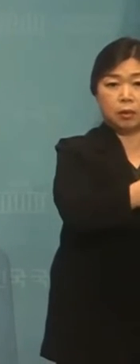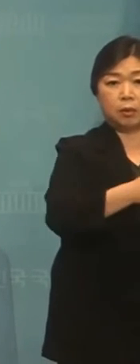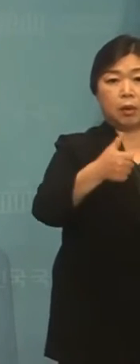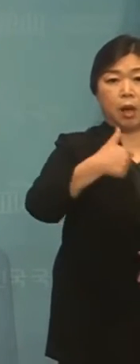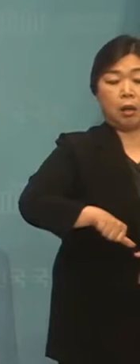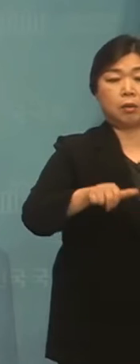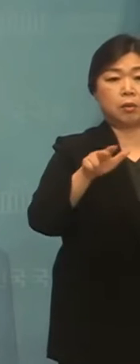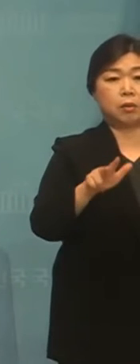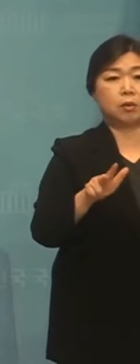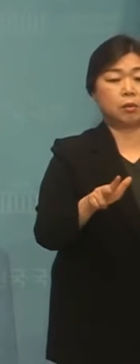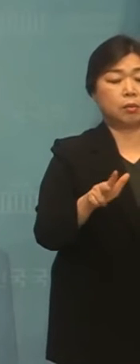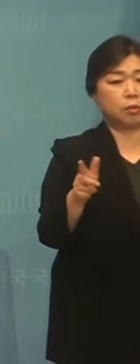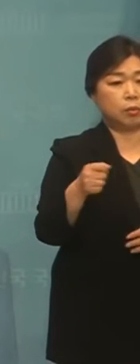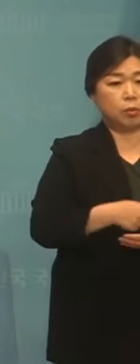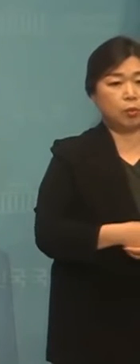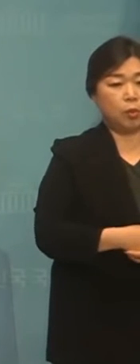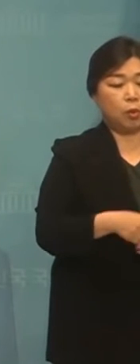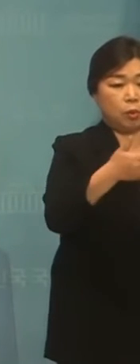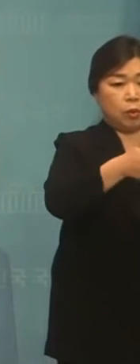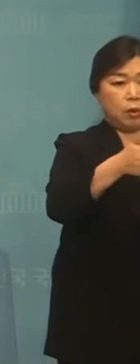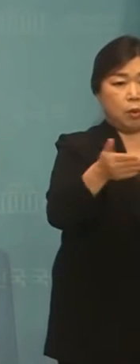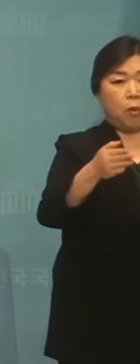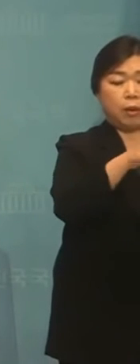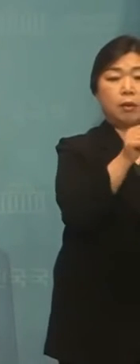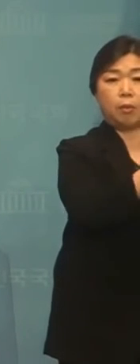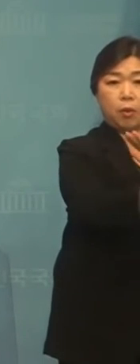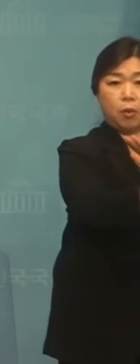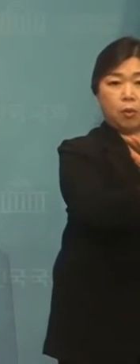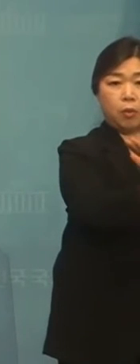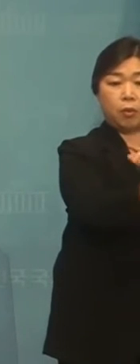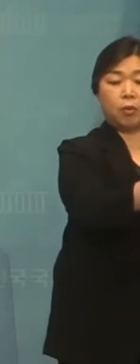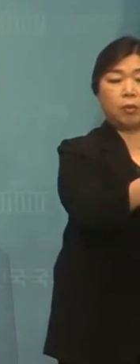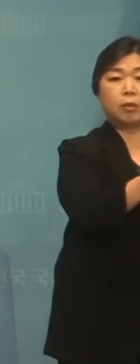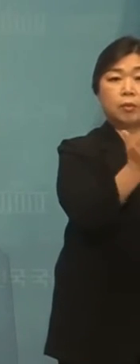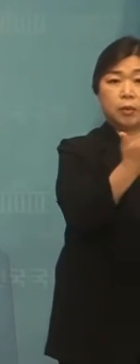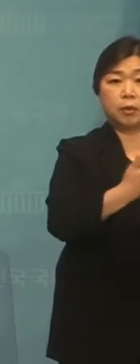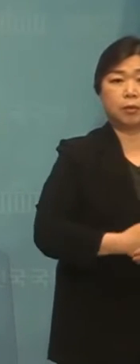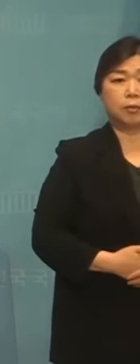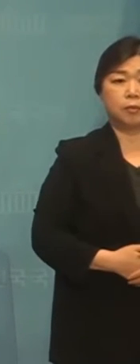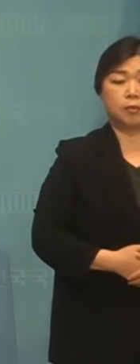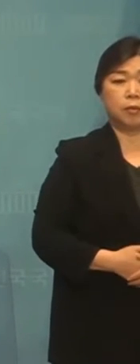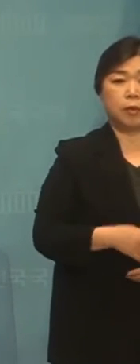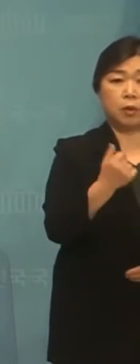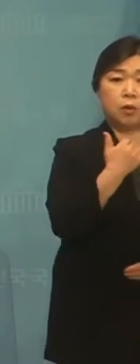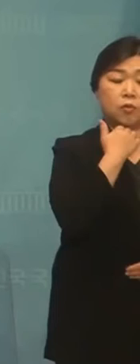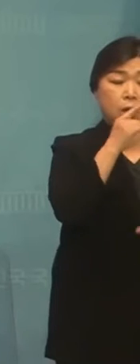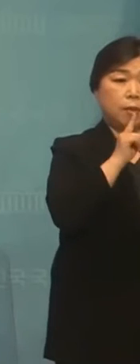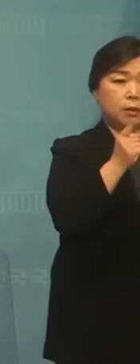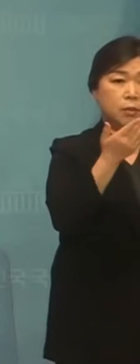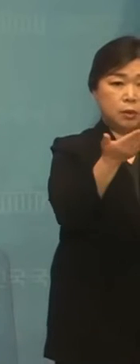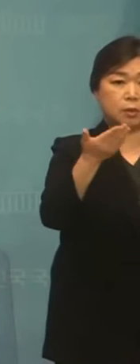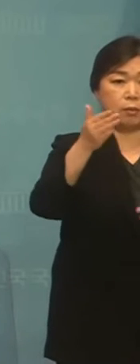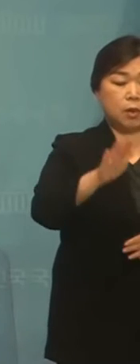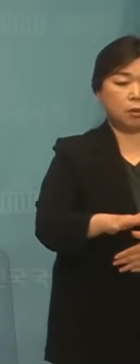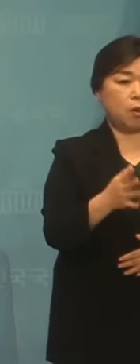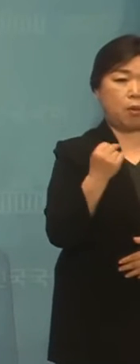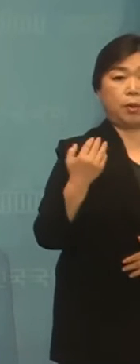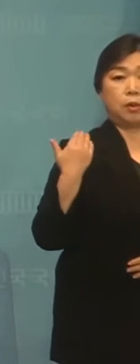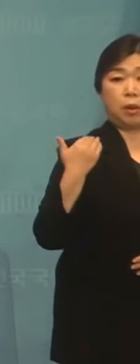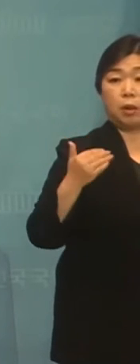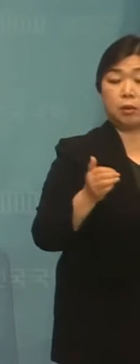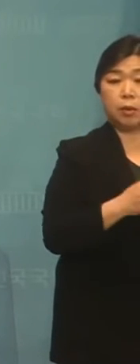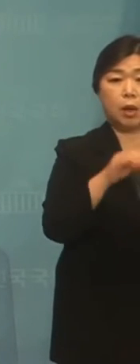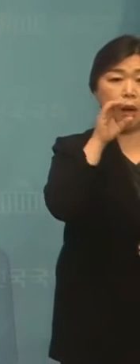현재 조연화랑의 대표이자 제2사의 대표입니다. 잠시 뒤 말씀드리겠지만 얼마